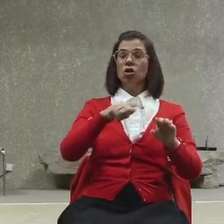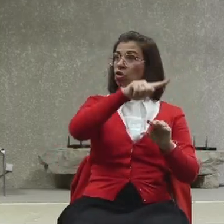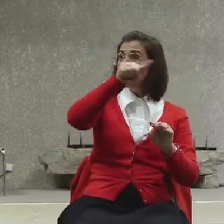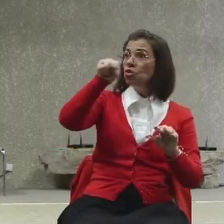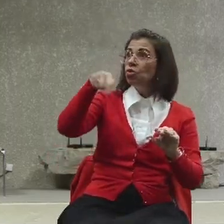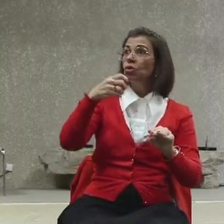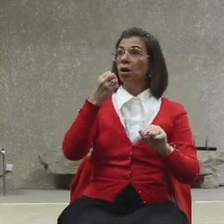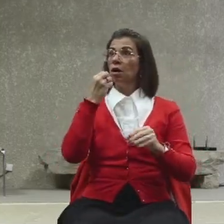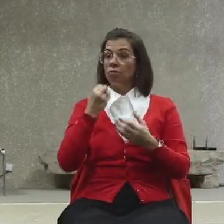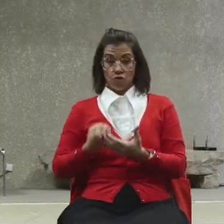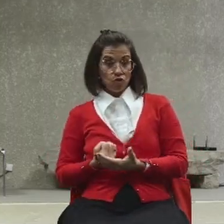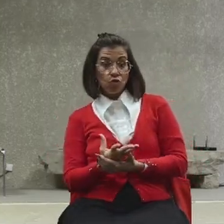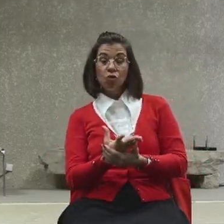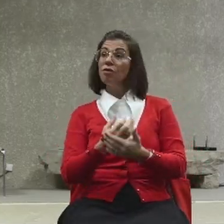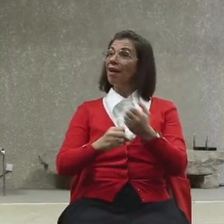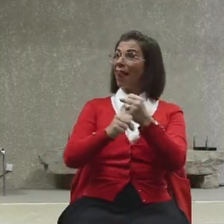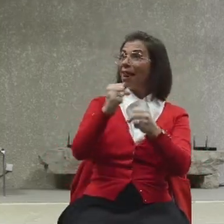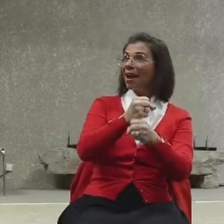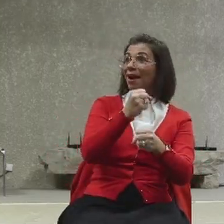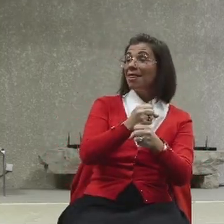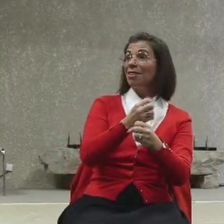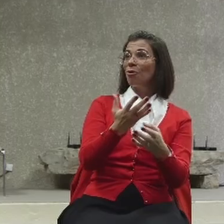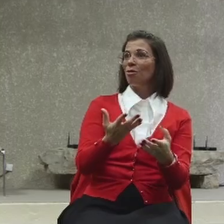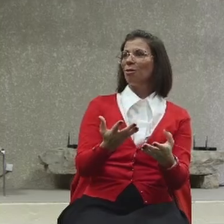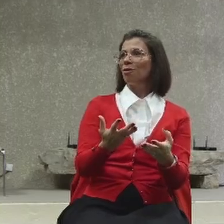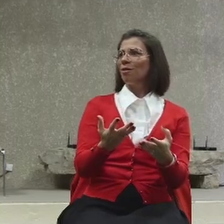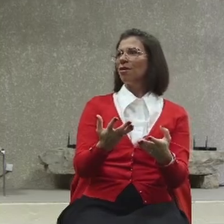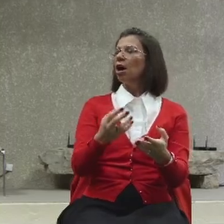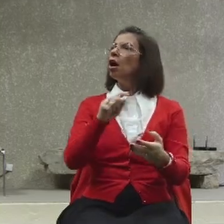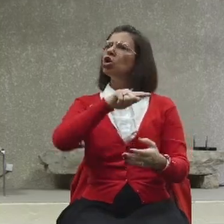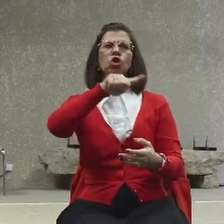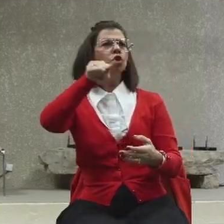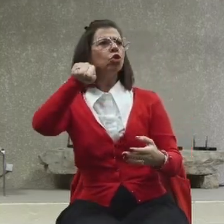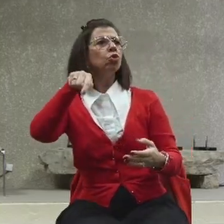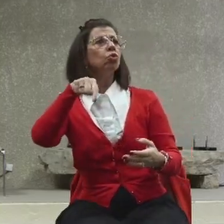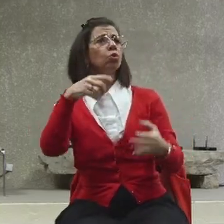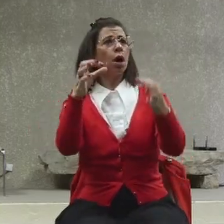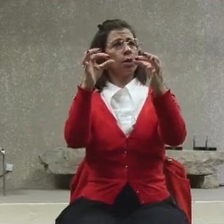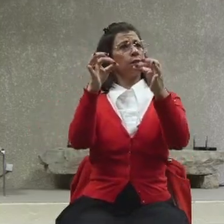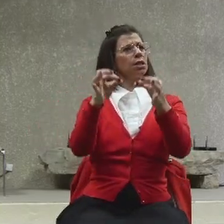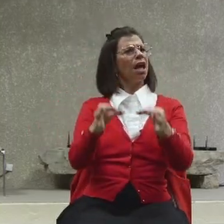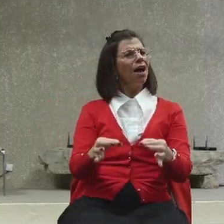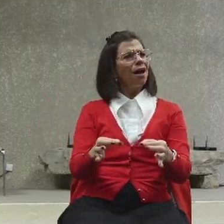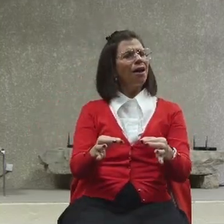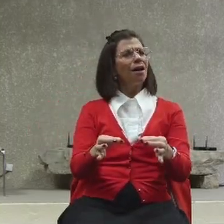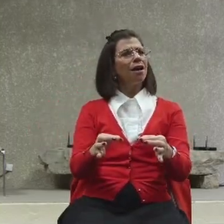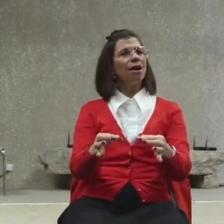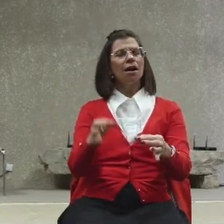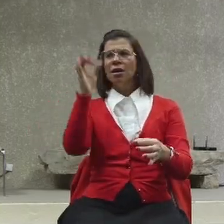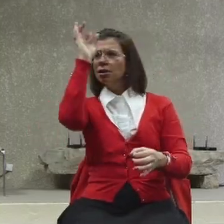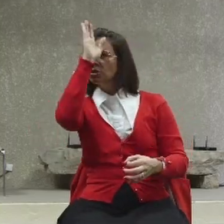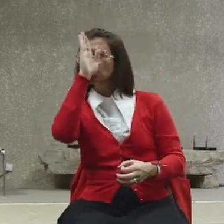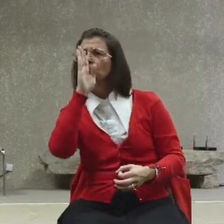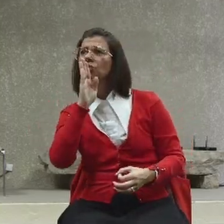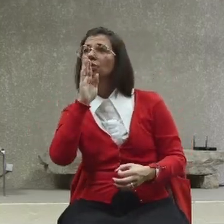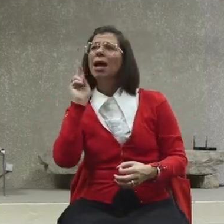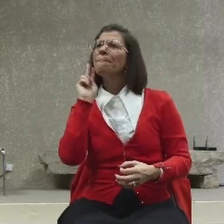Tant qu'on s'identifie à la chair, tant qu'on s'identifie encore à l'ancien,